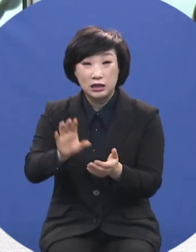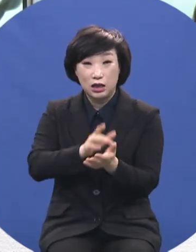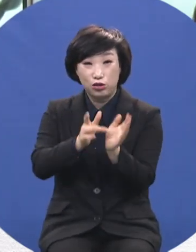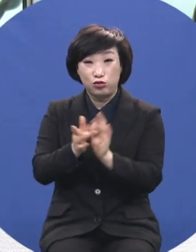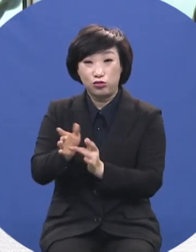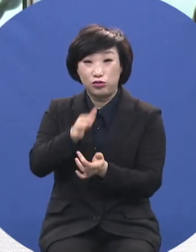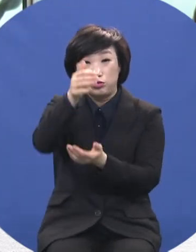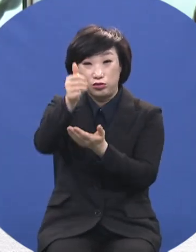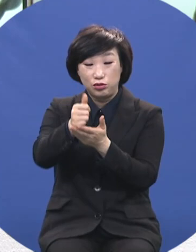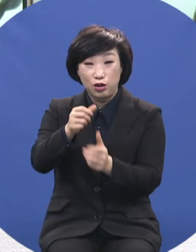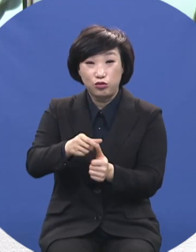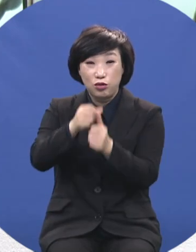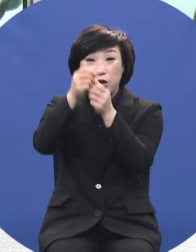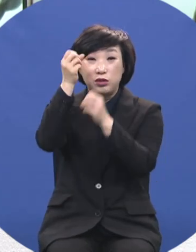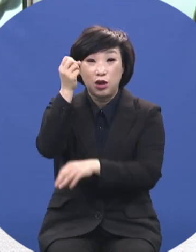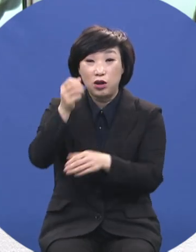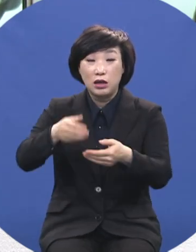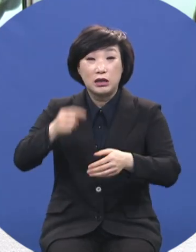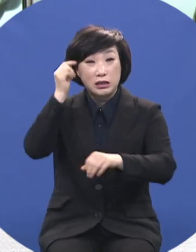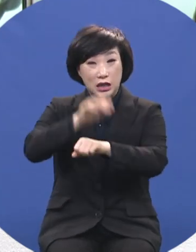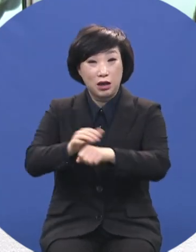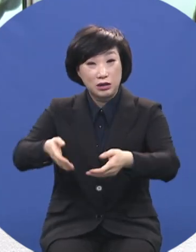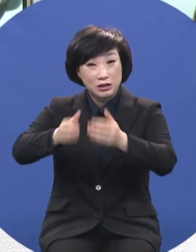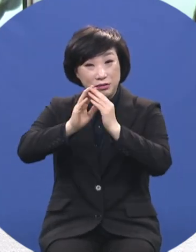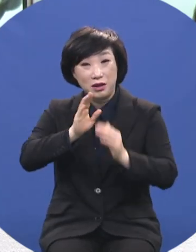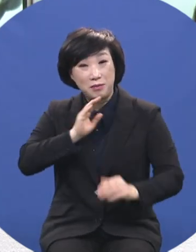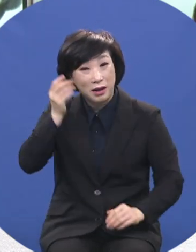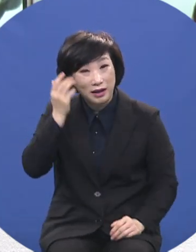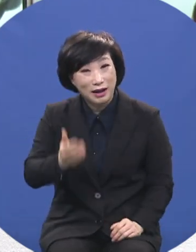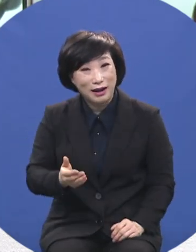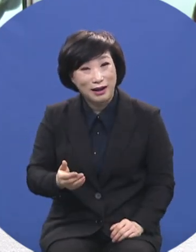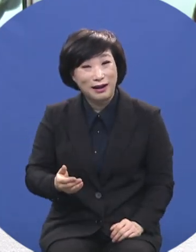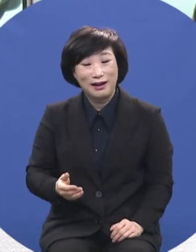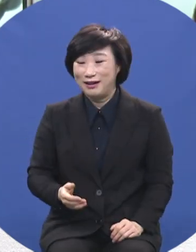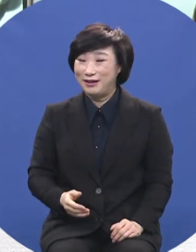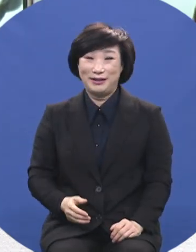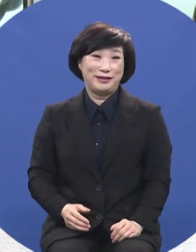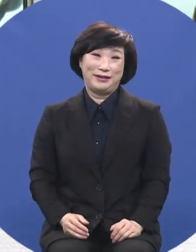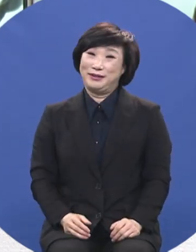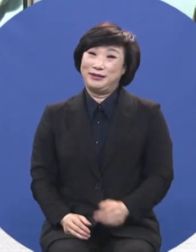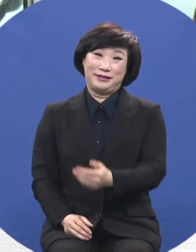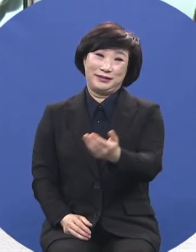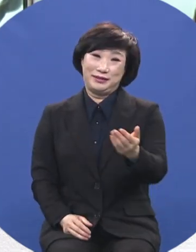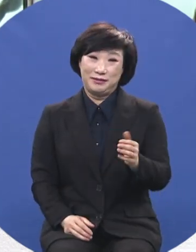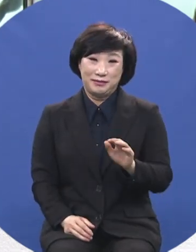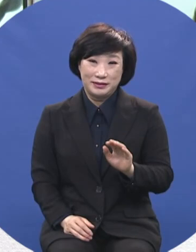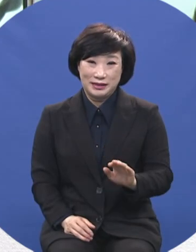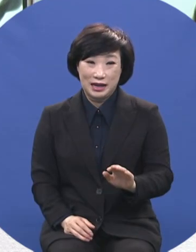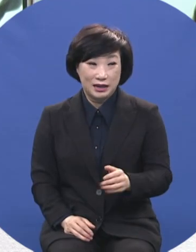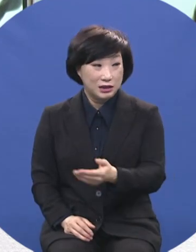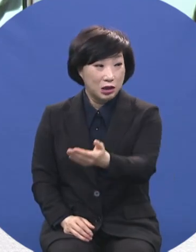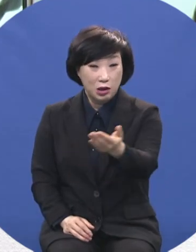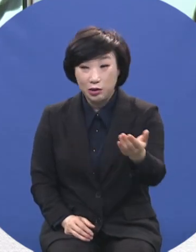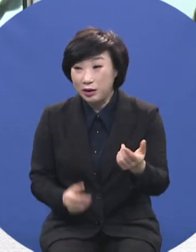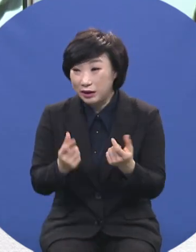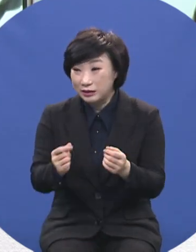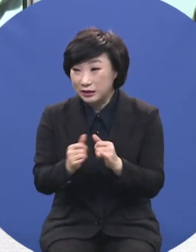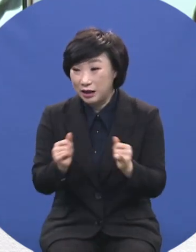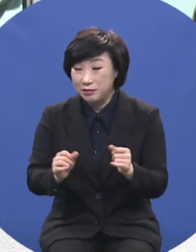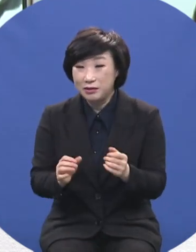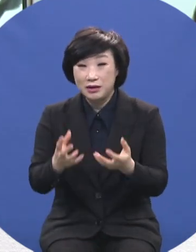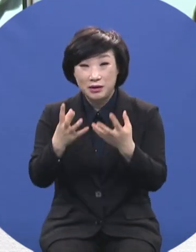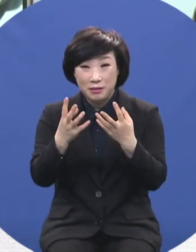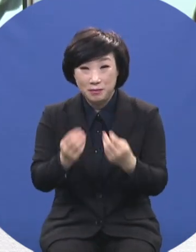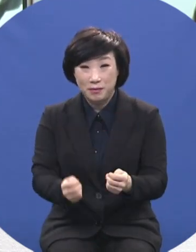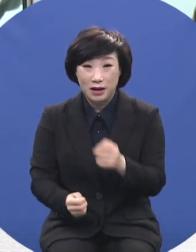구원의 토우에 지혜롭게 집을 짓는 건축자입니까? 응? 여기 그런 사람이 얼마나 되느냐